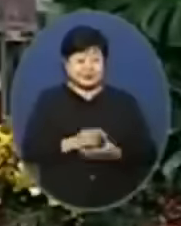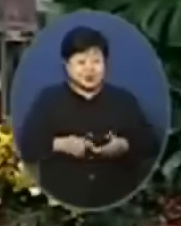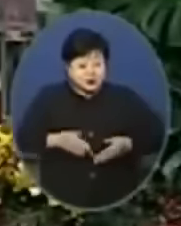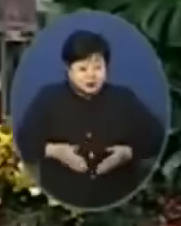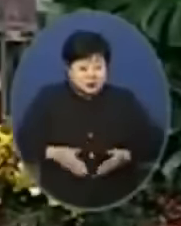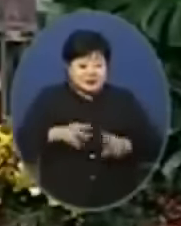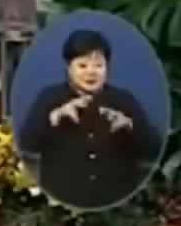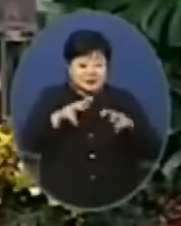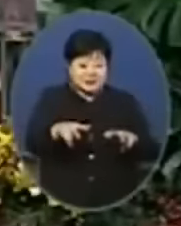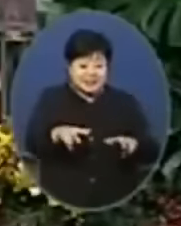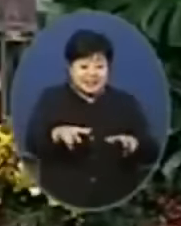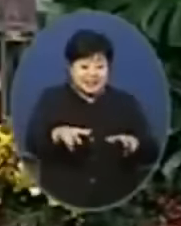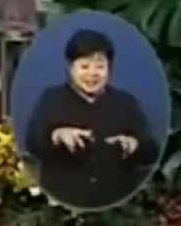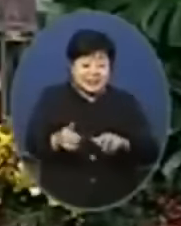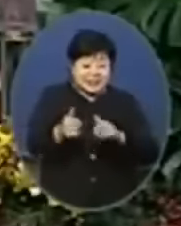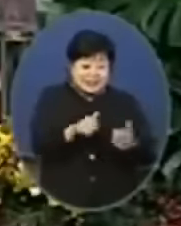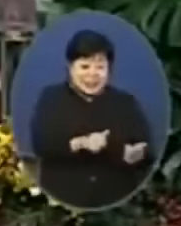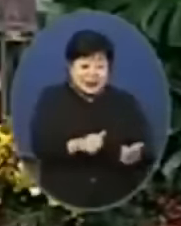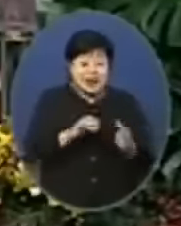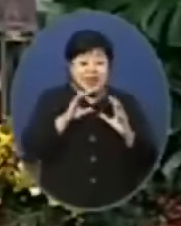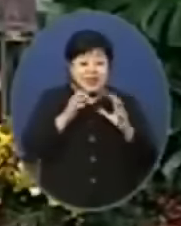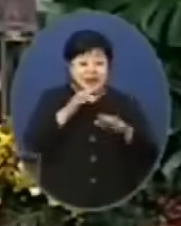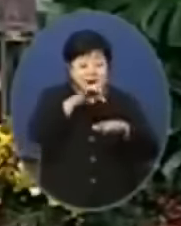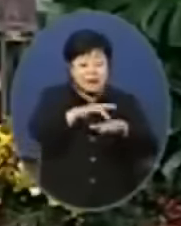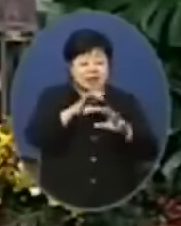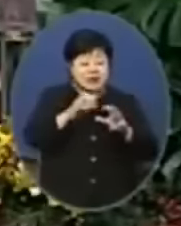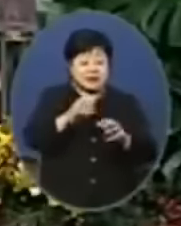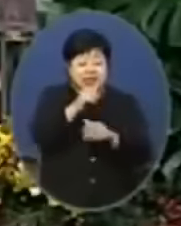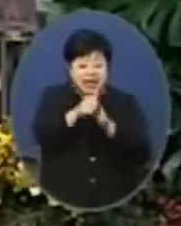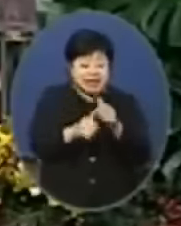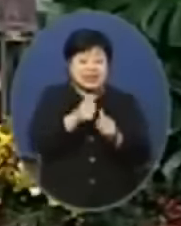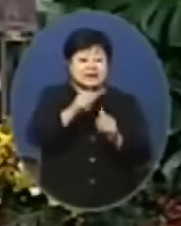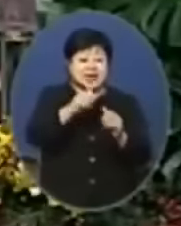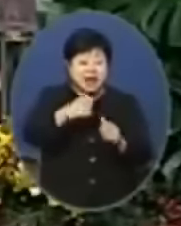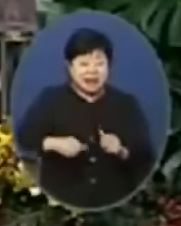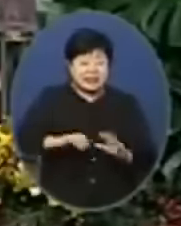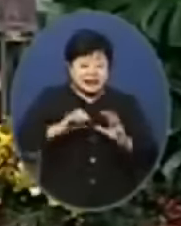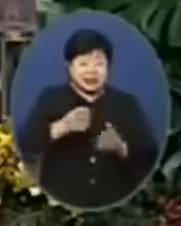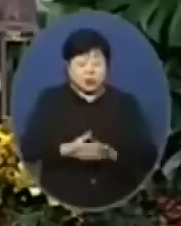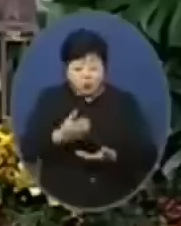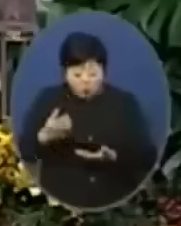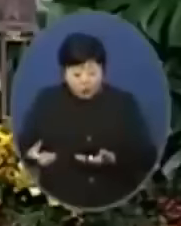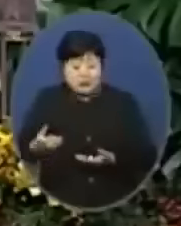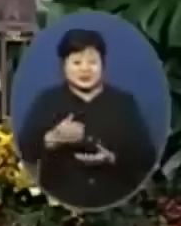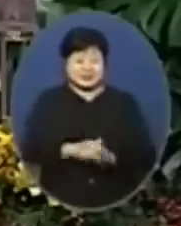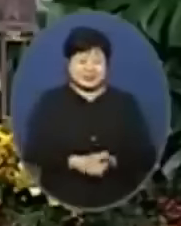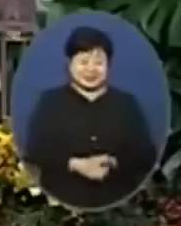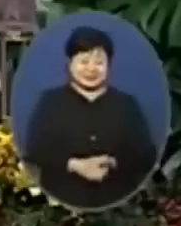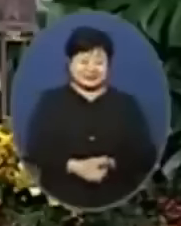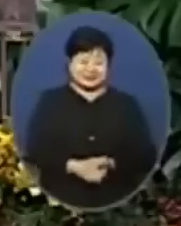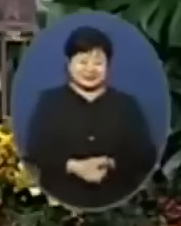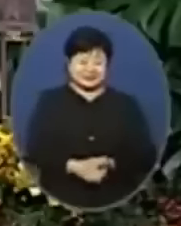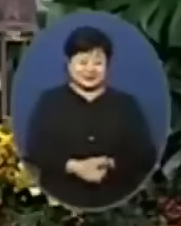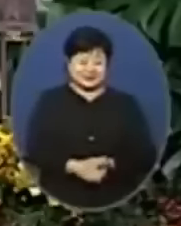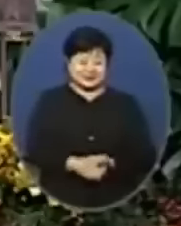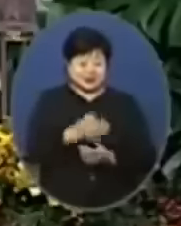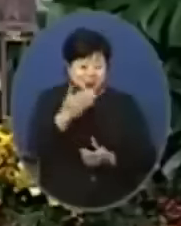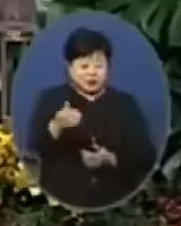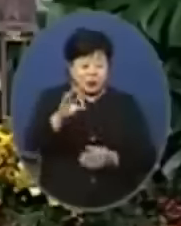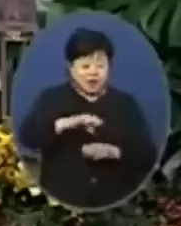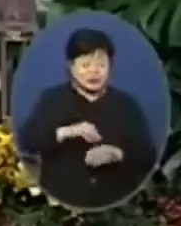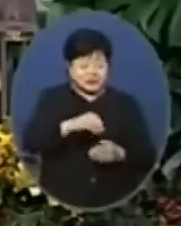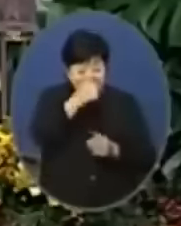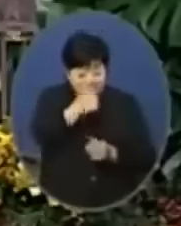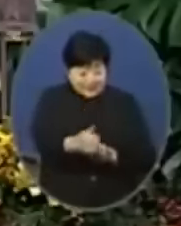거듭나서 이제는 사망의 나라, 마귀의 나라에서 하나님의 아들의 나라로 옮겼었습니다. 여러분은